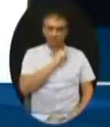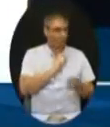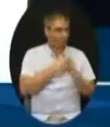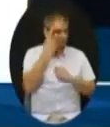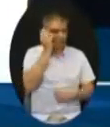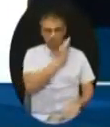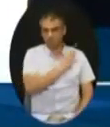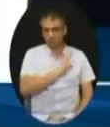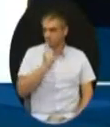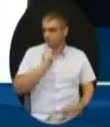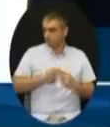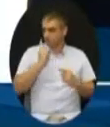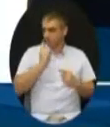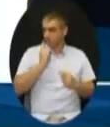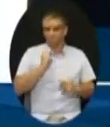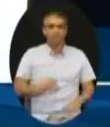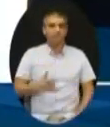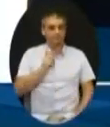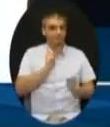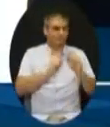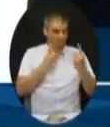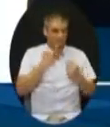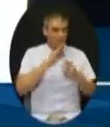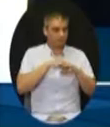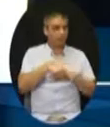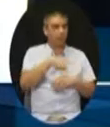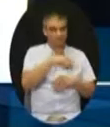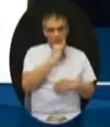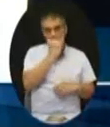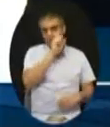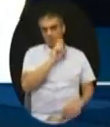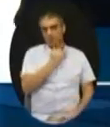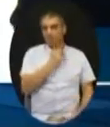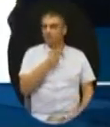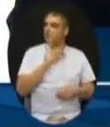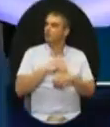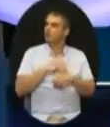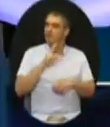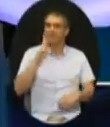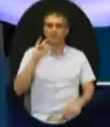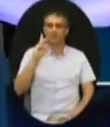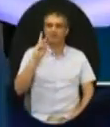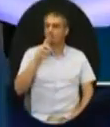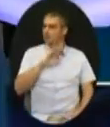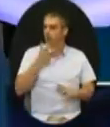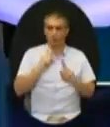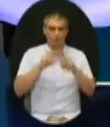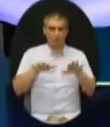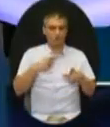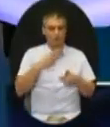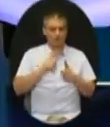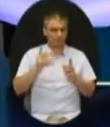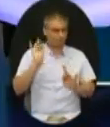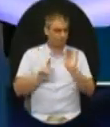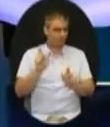דעתם. בדיוק. אבל אחרים שמשפיעים עליהם, אולי כן. דוקטור קדר, הרי כל התופעת ה-BDS,